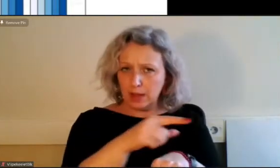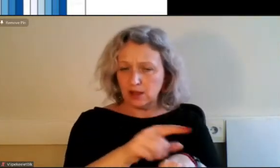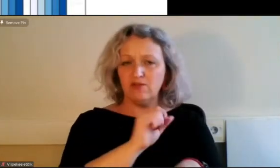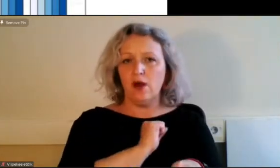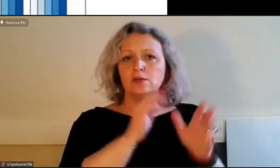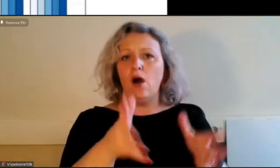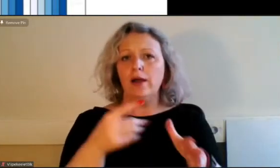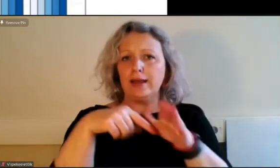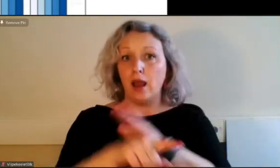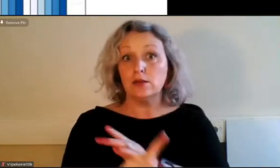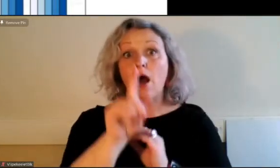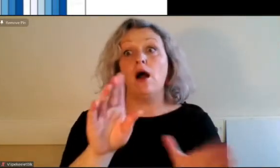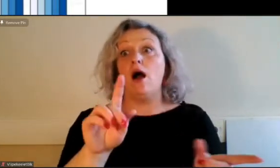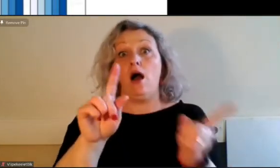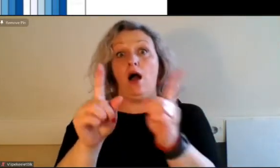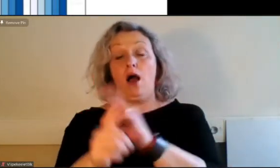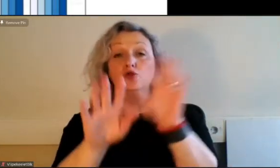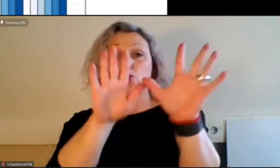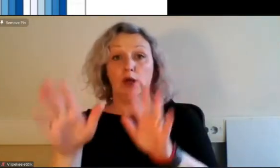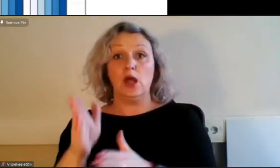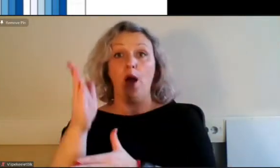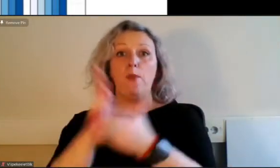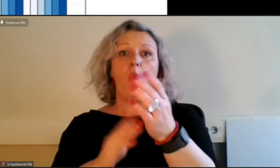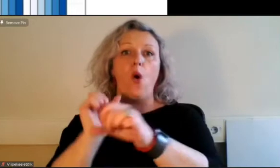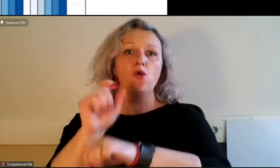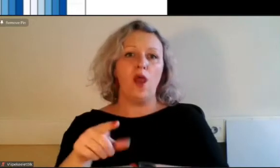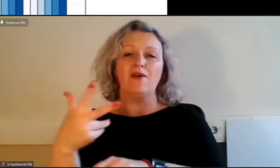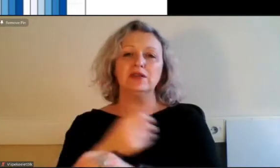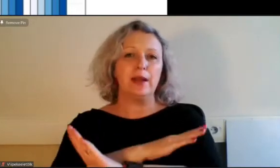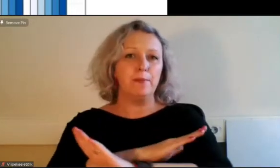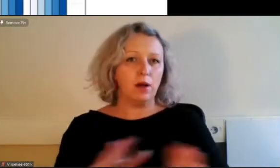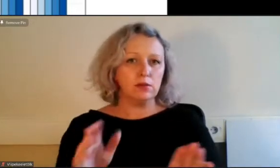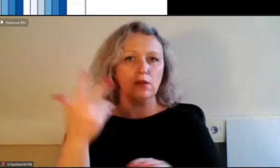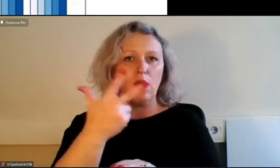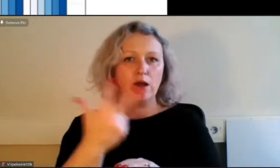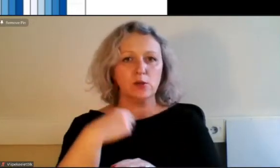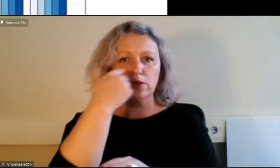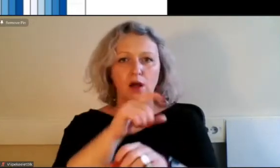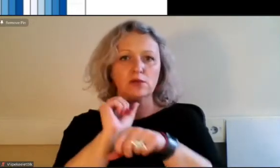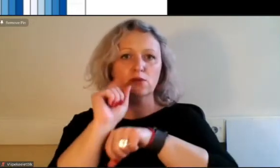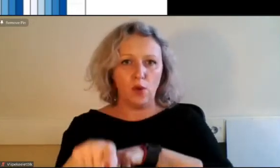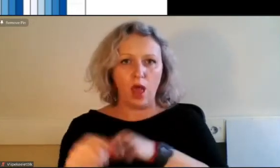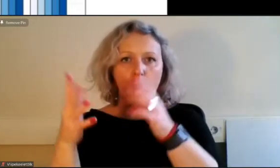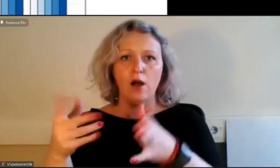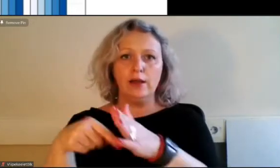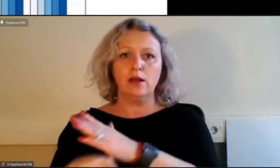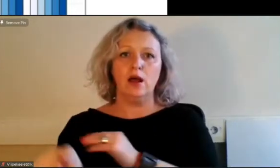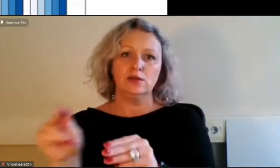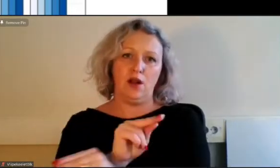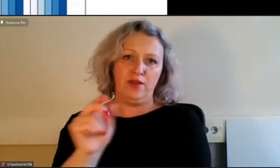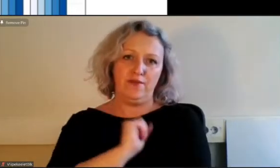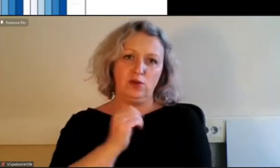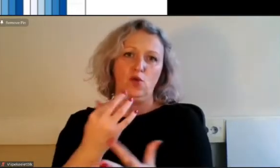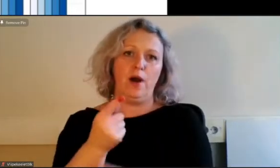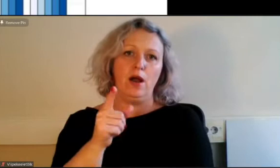et siin on niiviisi, et heledate värvidega on märgitud tänavu aasta esimesed kuud ja tumedate värvidega tänavu